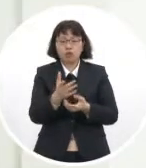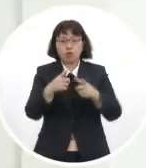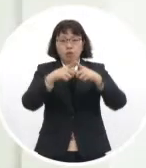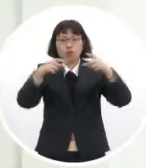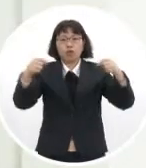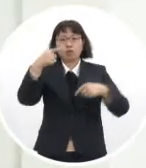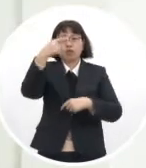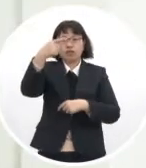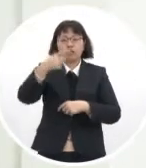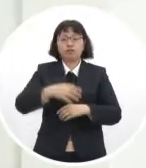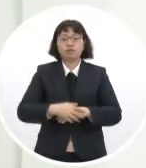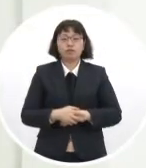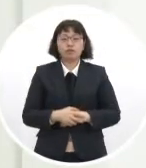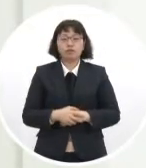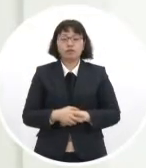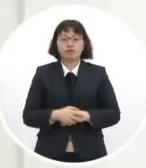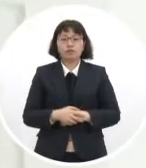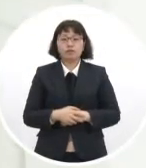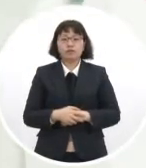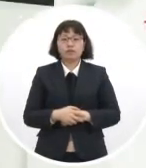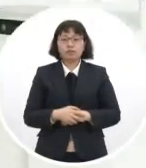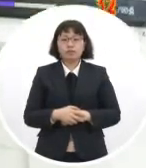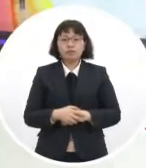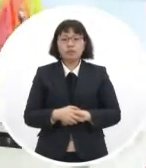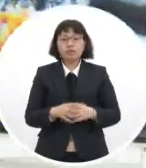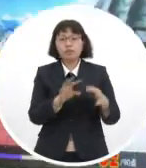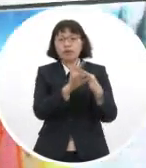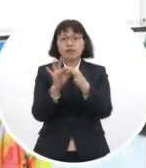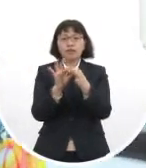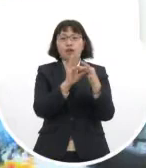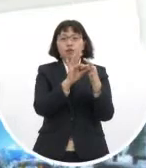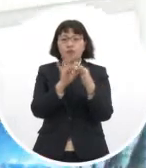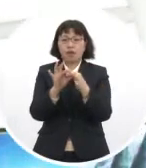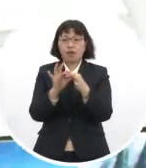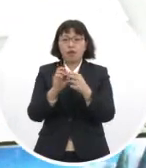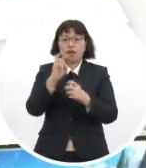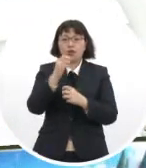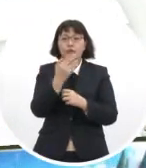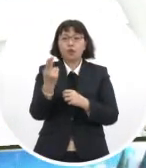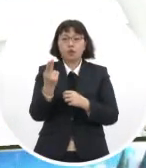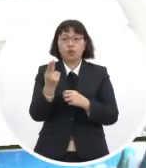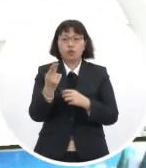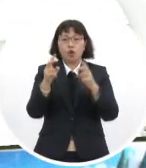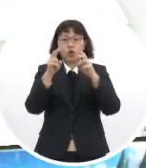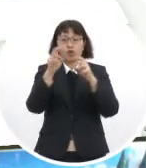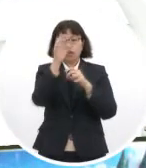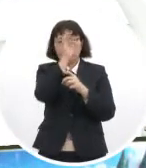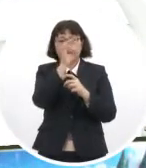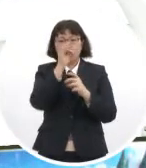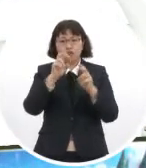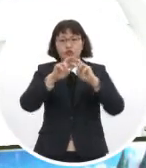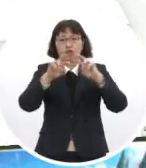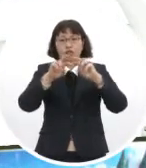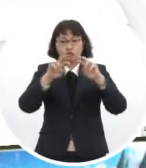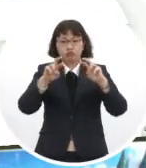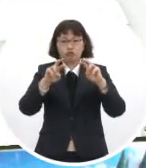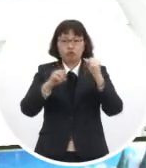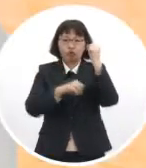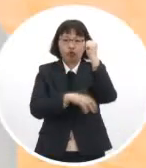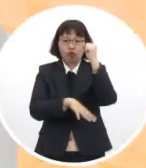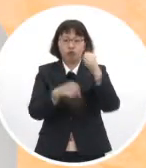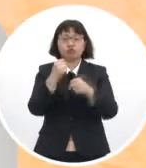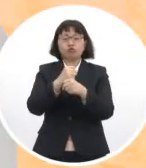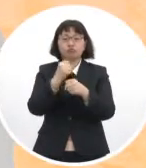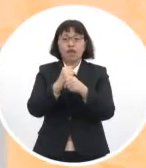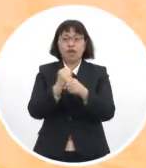一。産学行政が連携してロボットの研究開発や生産の拠点を作り、